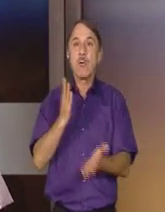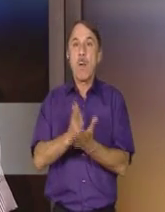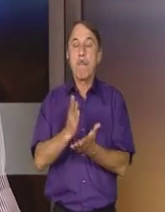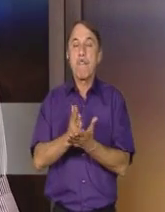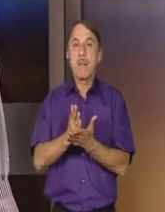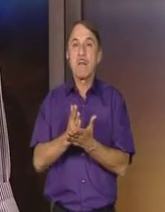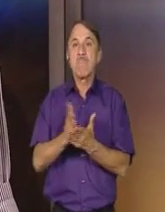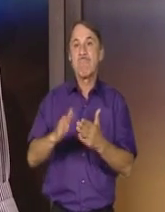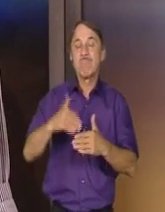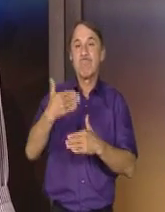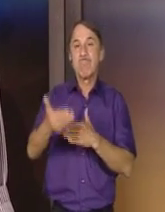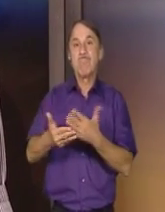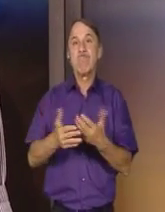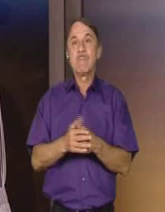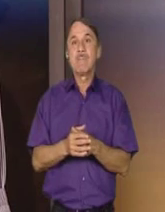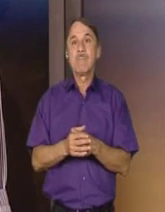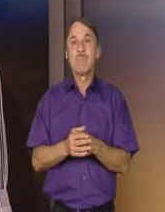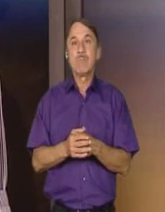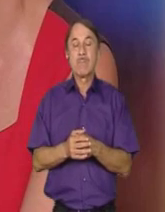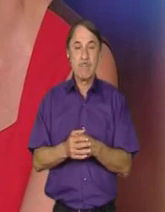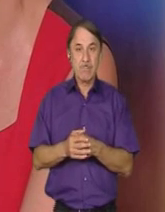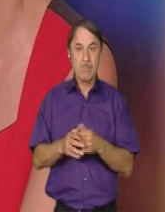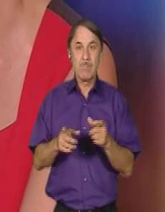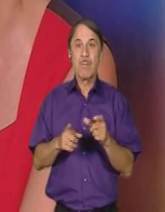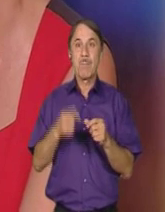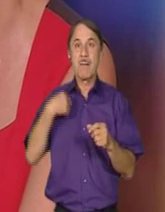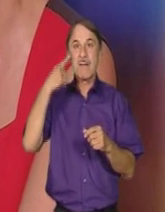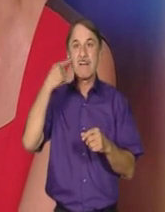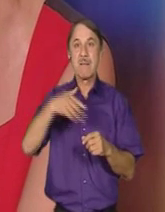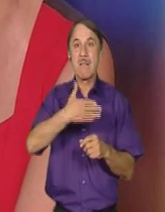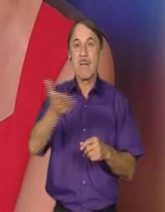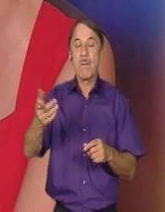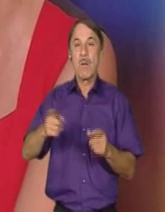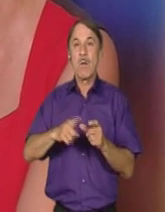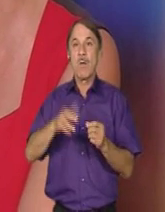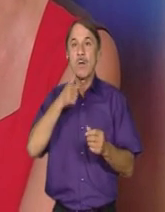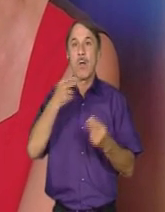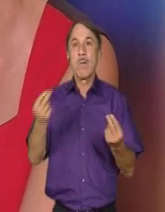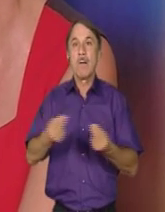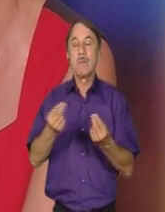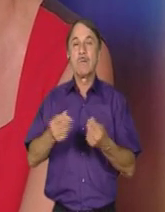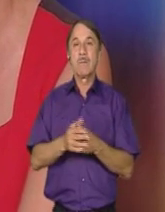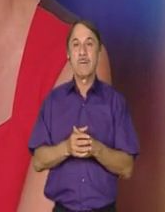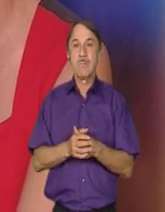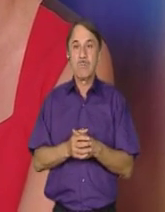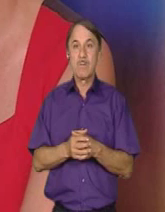Neće biti gužva na brodu. Dolazi ovaj i vreme godišnjih odmora, pa